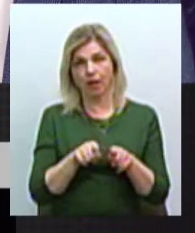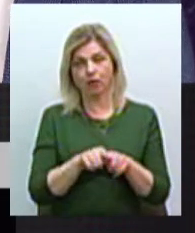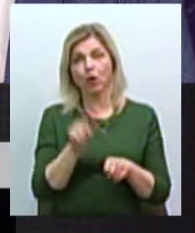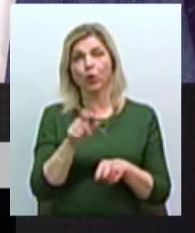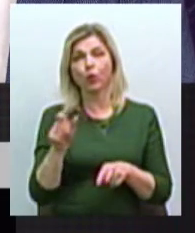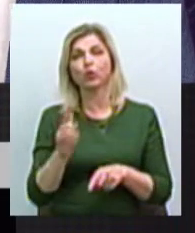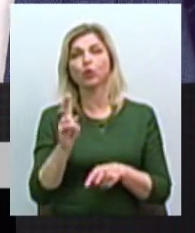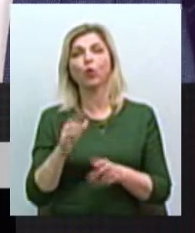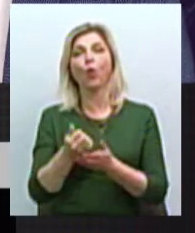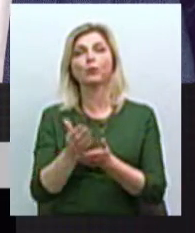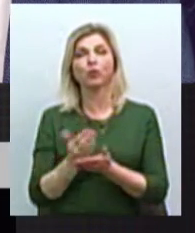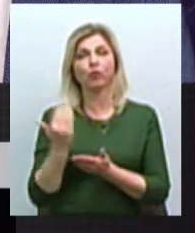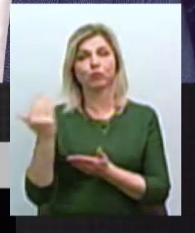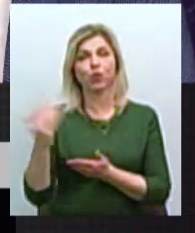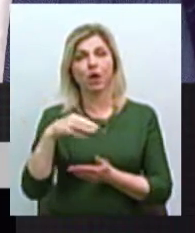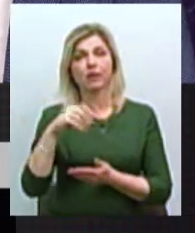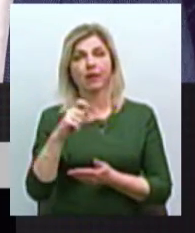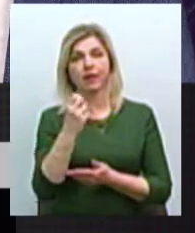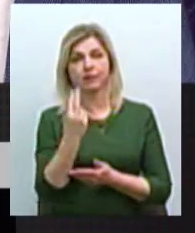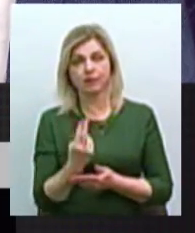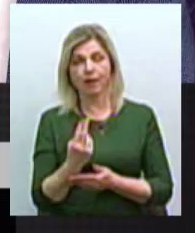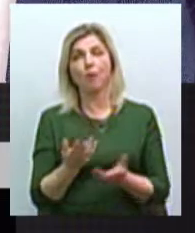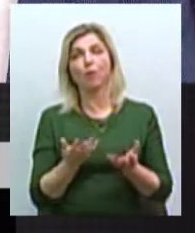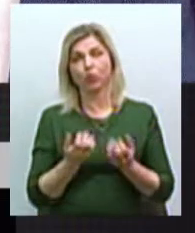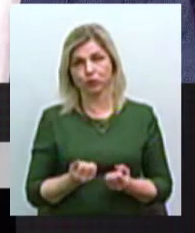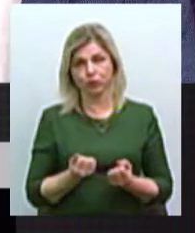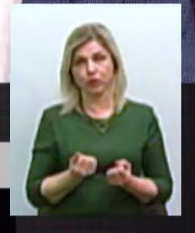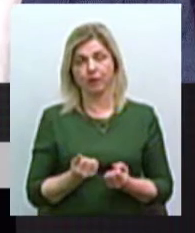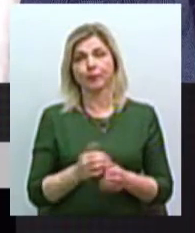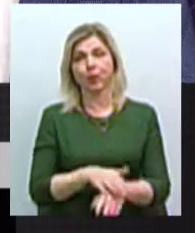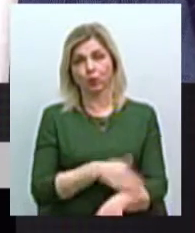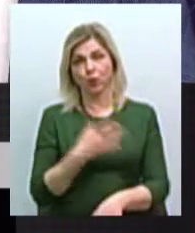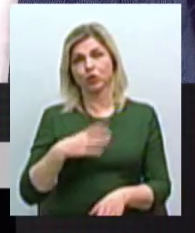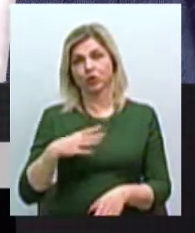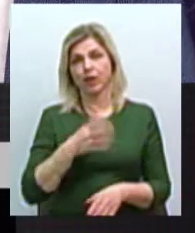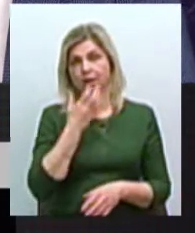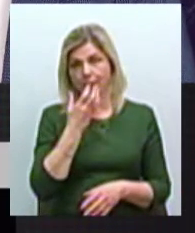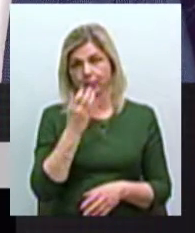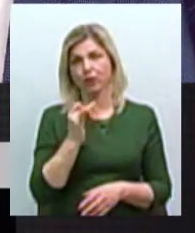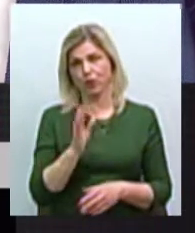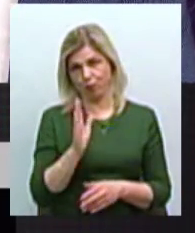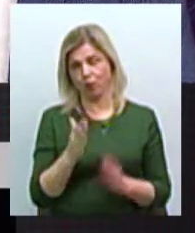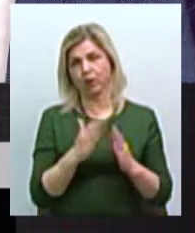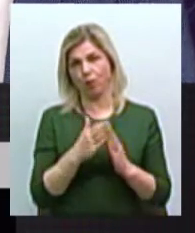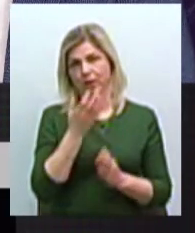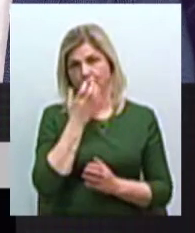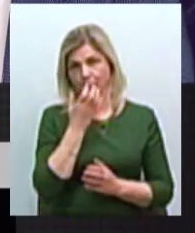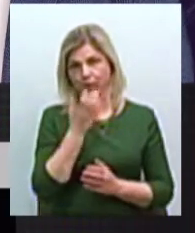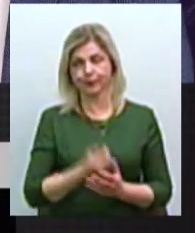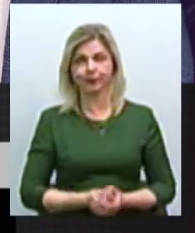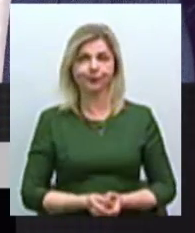ТЕЦ, які обслуговуються цим підприємством, отримують довгоочікуване тепло і зігріють свої оселі. Тому, в